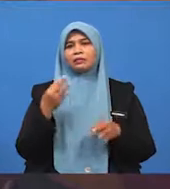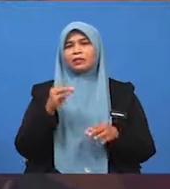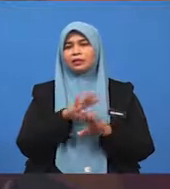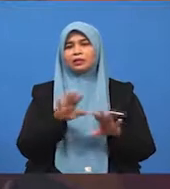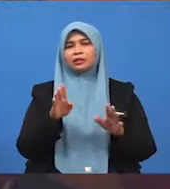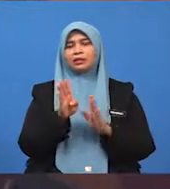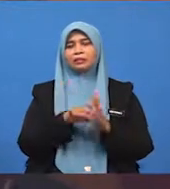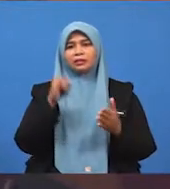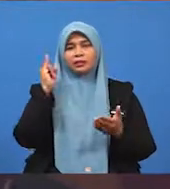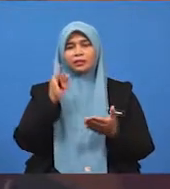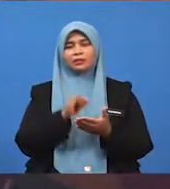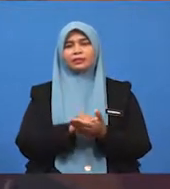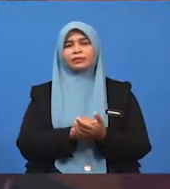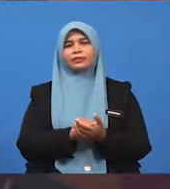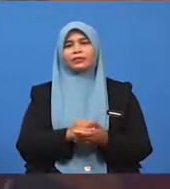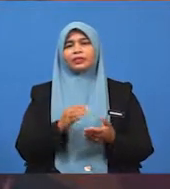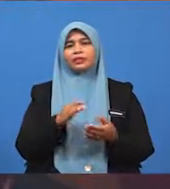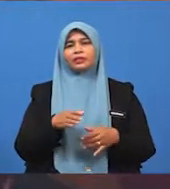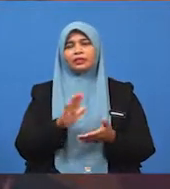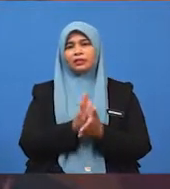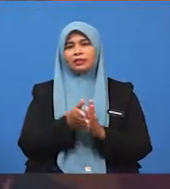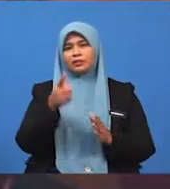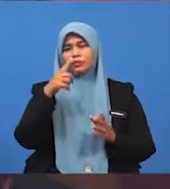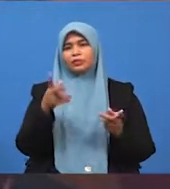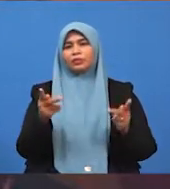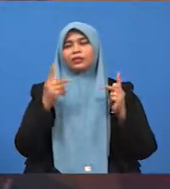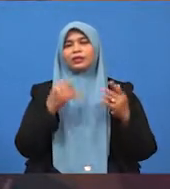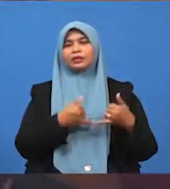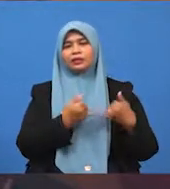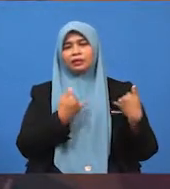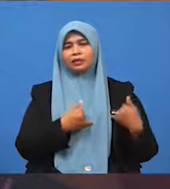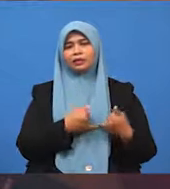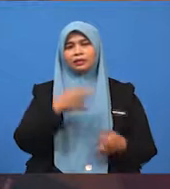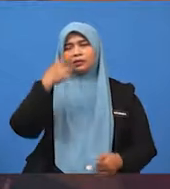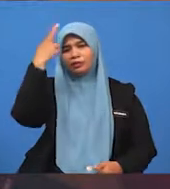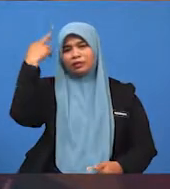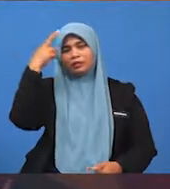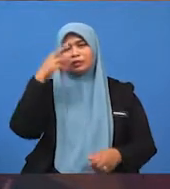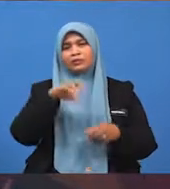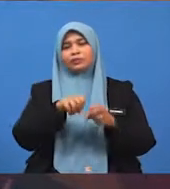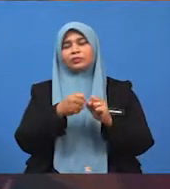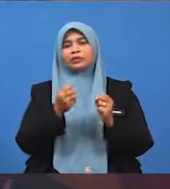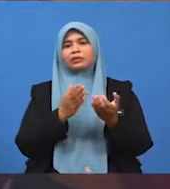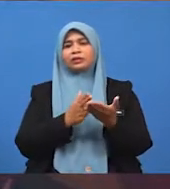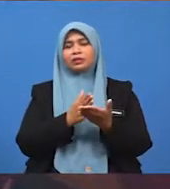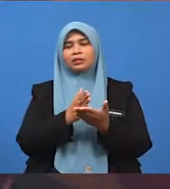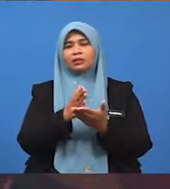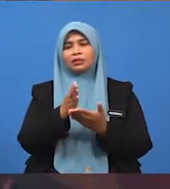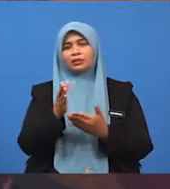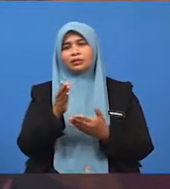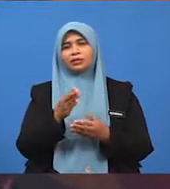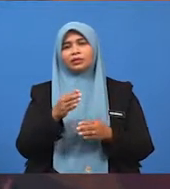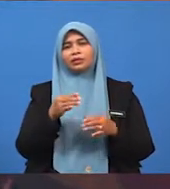dakwah, maka Allah Taala menurunkan pelbagai ayat yang mengingatkan Rasulullah sallallahu alaihi